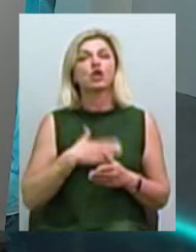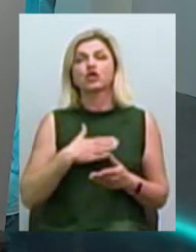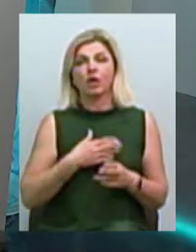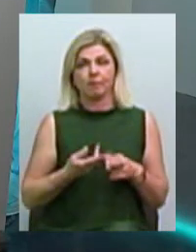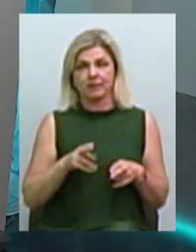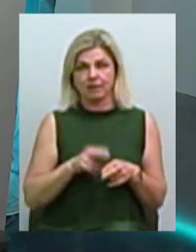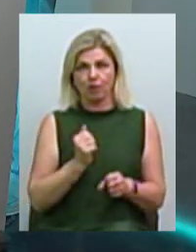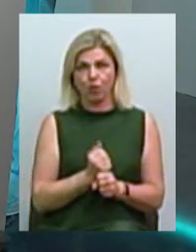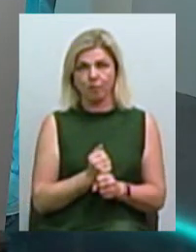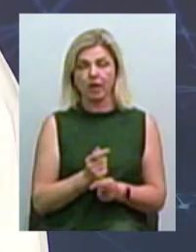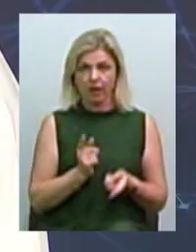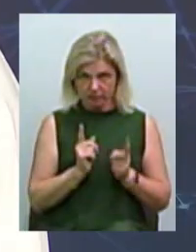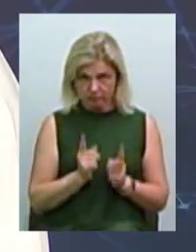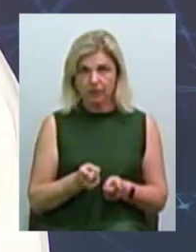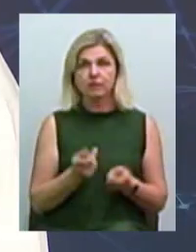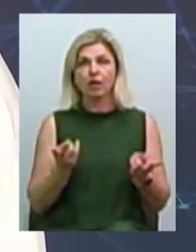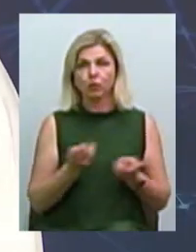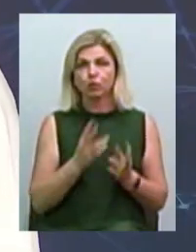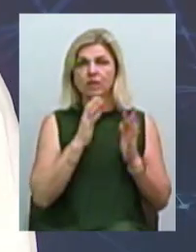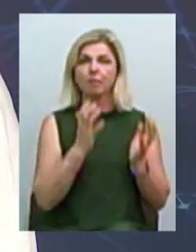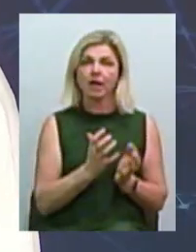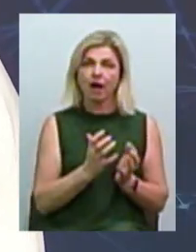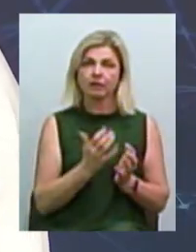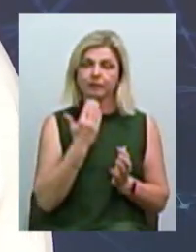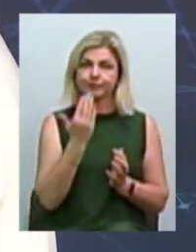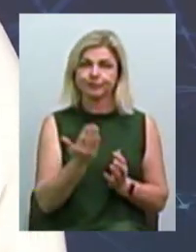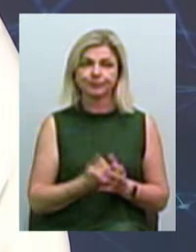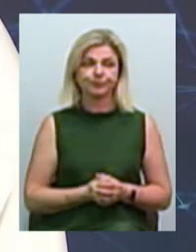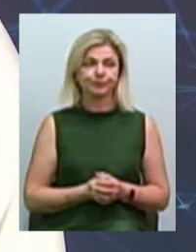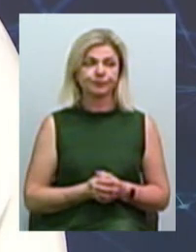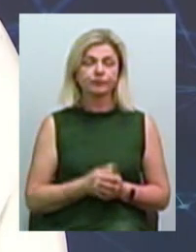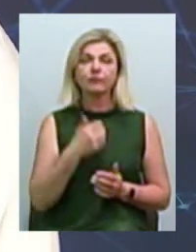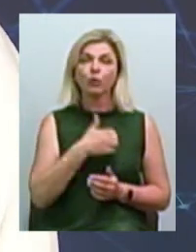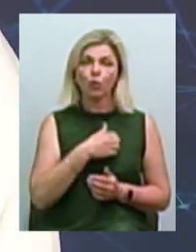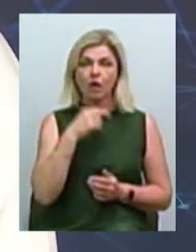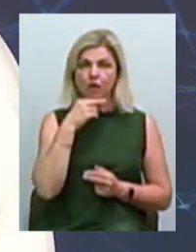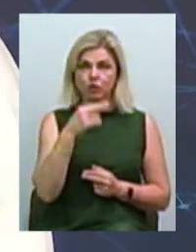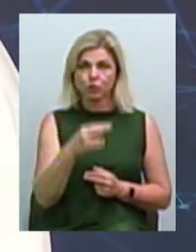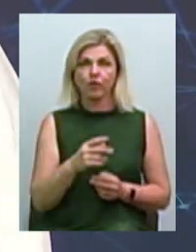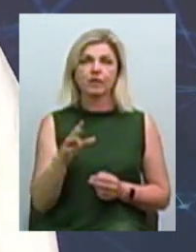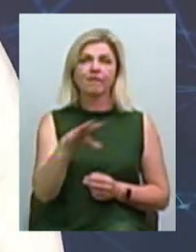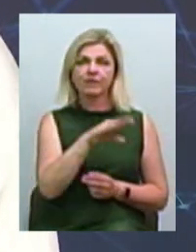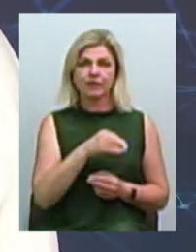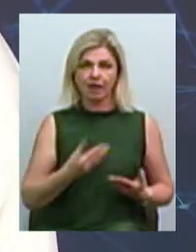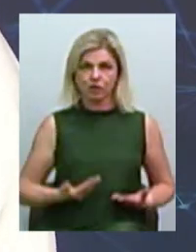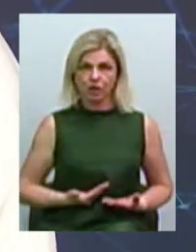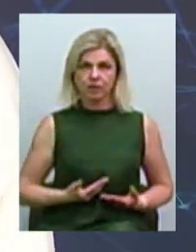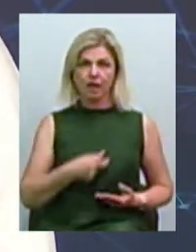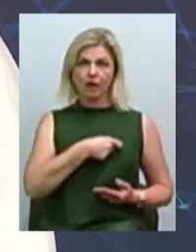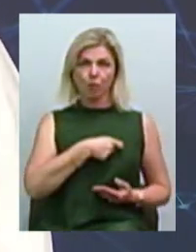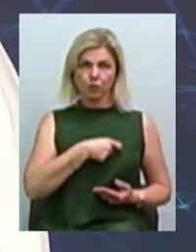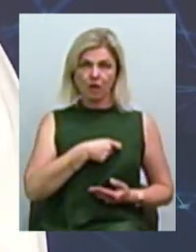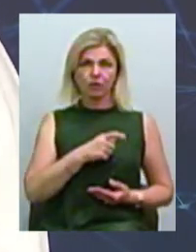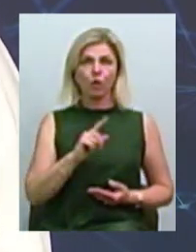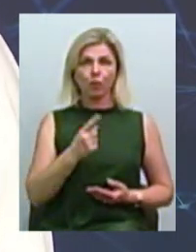чи дійсно їх необхідно зберігати? Хотів би акцентувати увагу всіх мешканців, депутатів, бо